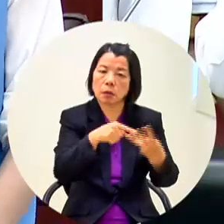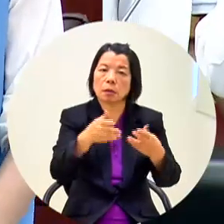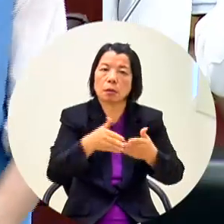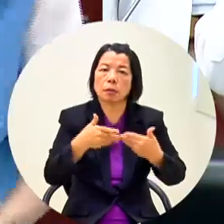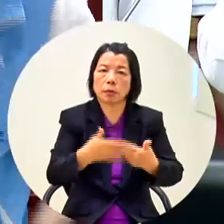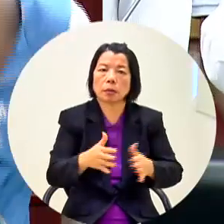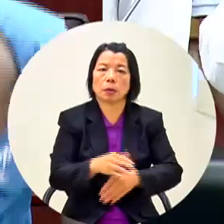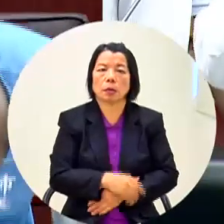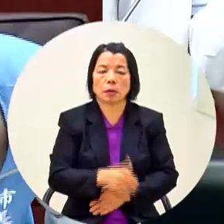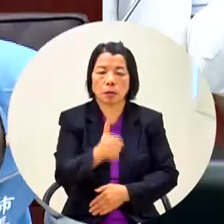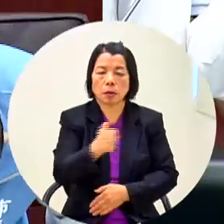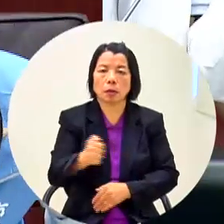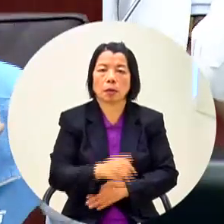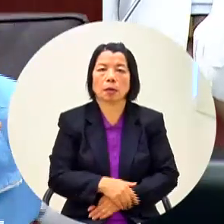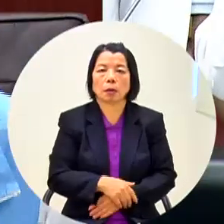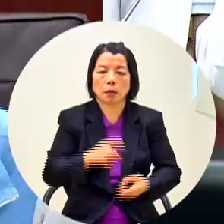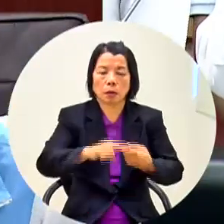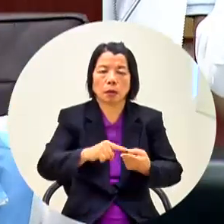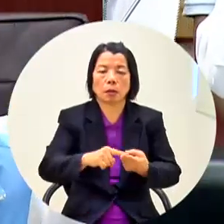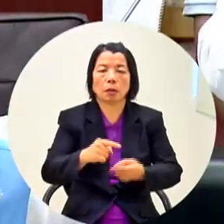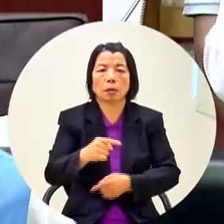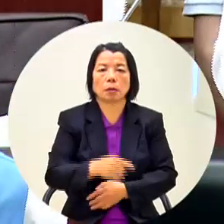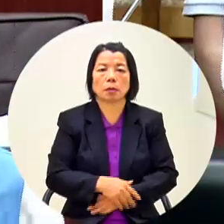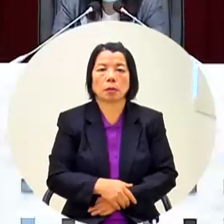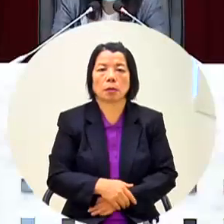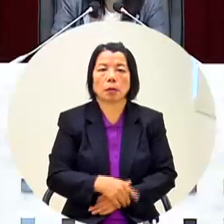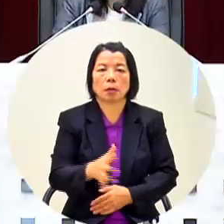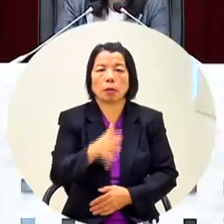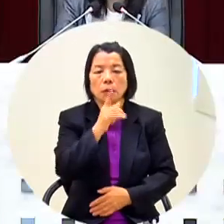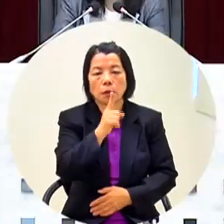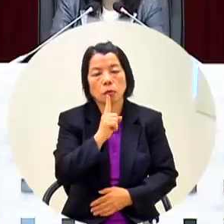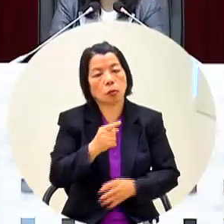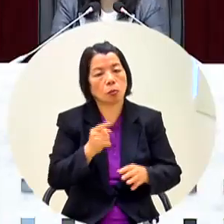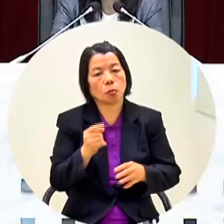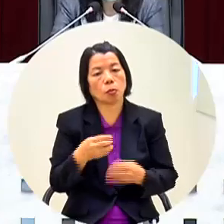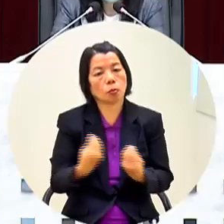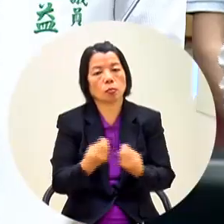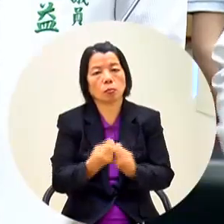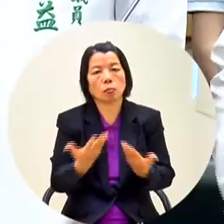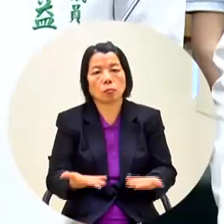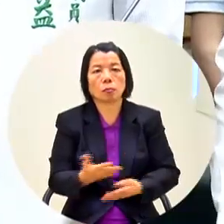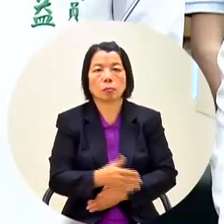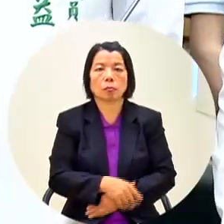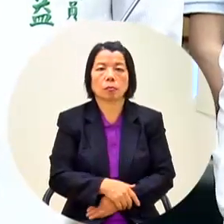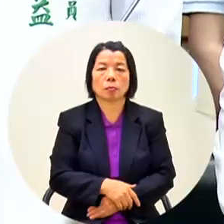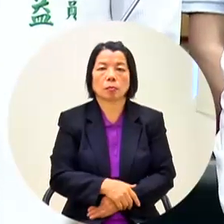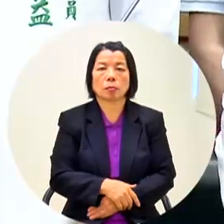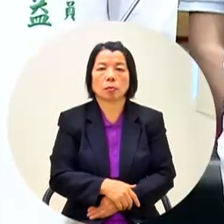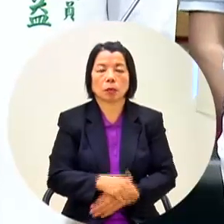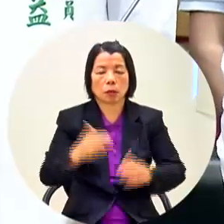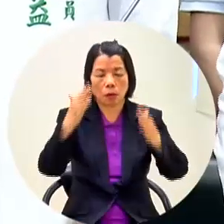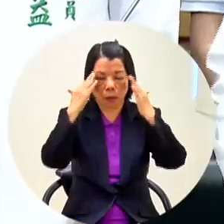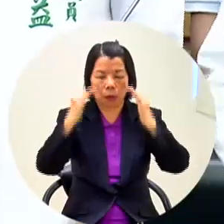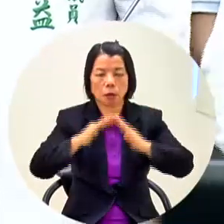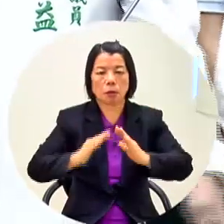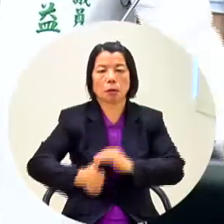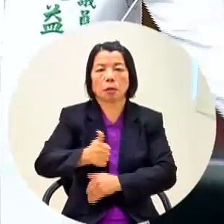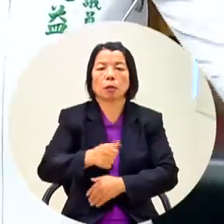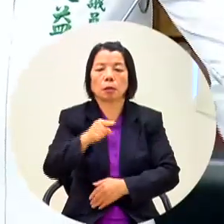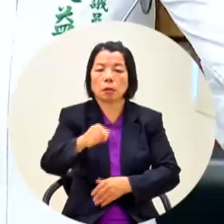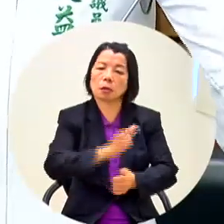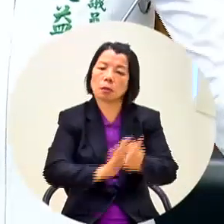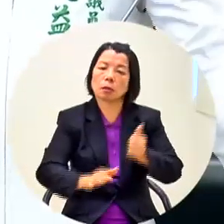三个感谢，谢谢。 你无要道歉，你得请坐嘛。 道歉讲不出来吗？ 来，叫我坐。 韩市长，你就这种态